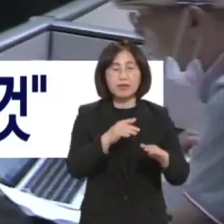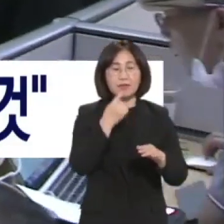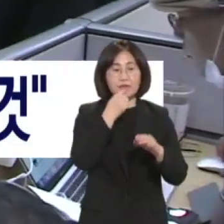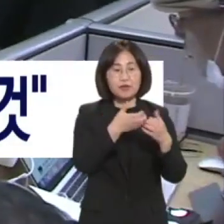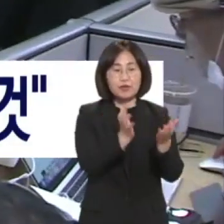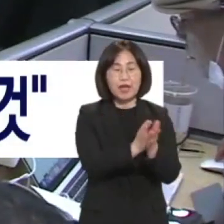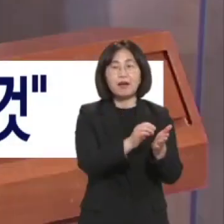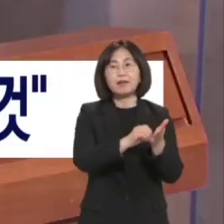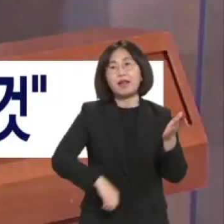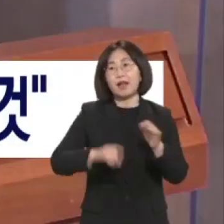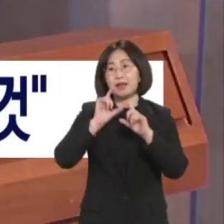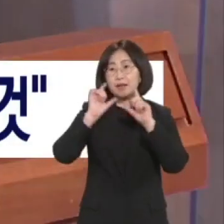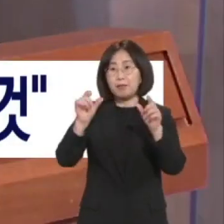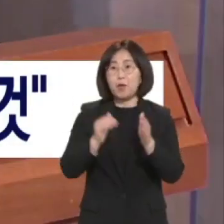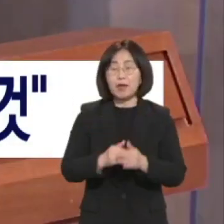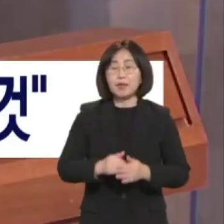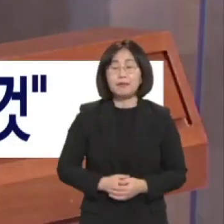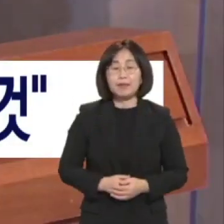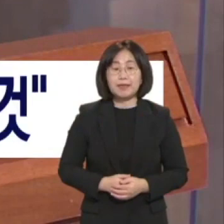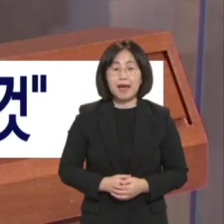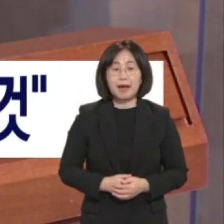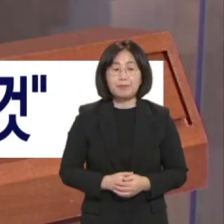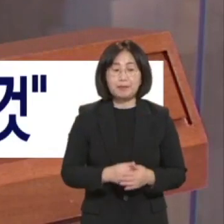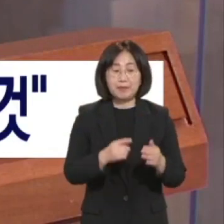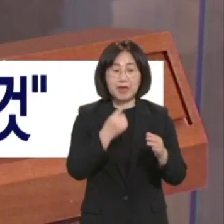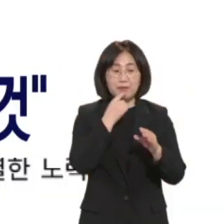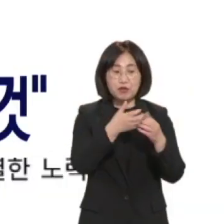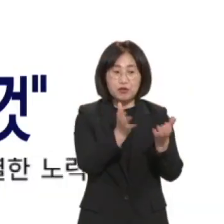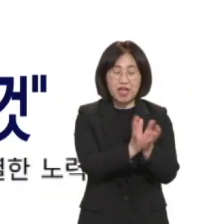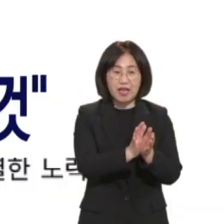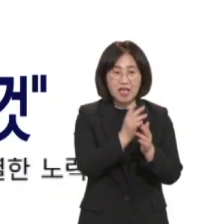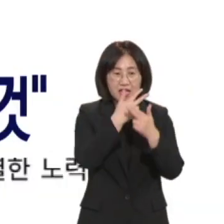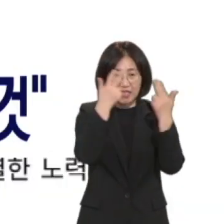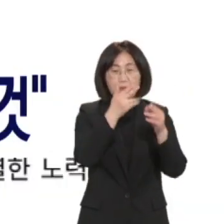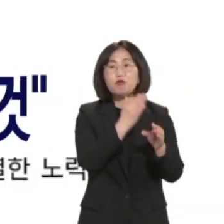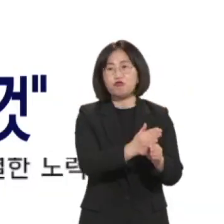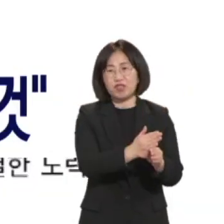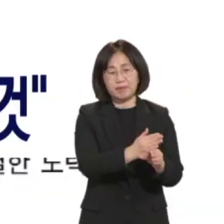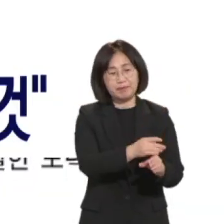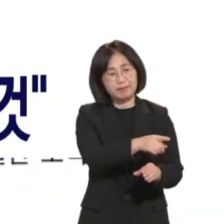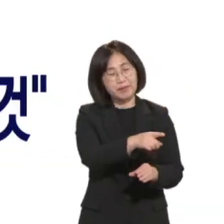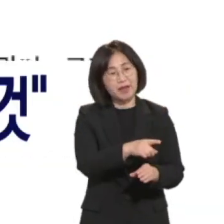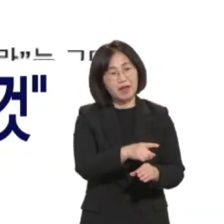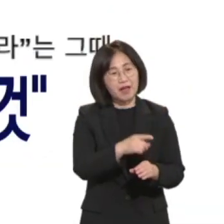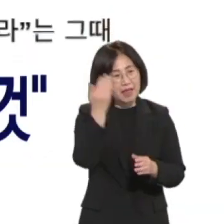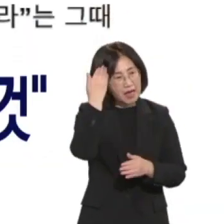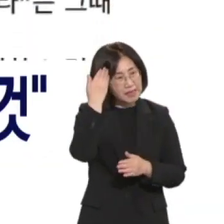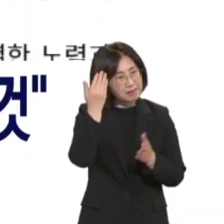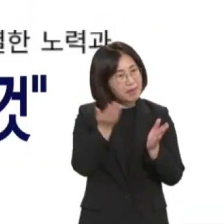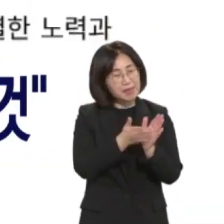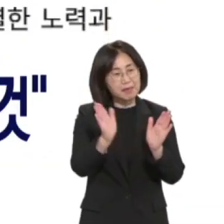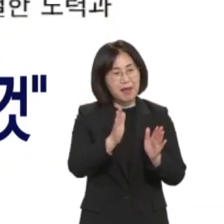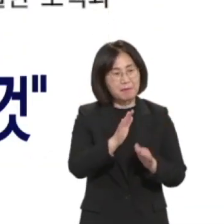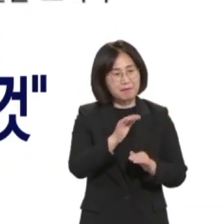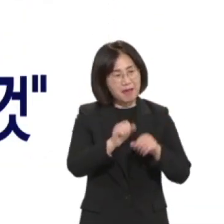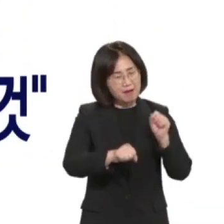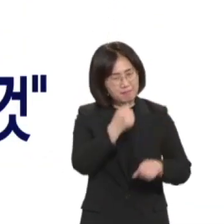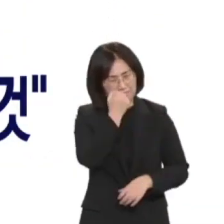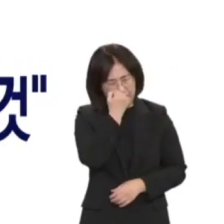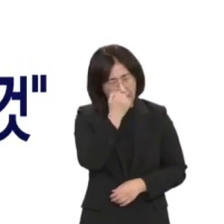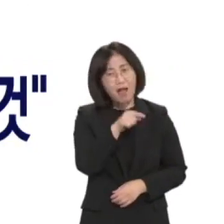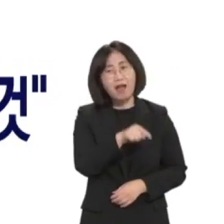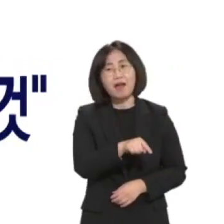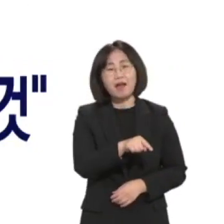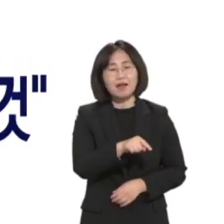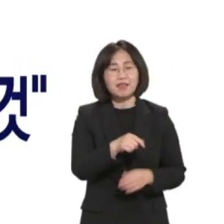선언했습니다이 의원은 민주당이 이재명 대표의 사당으로 변질됐고 반 상식적이고 파렴치한 행태가 만연돼 있어